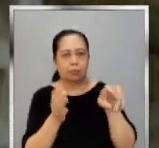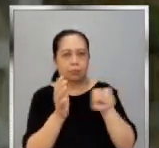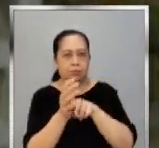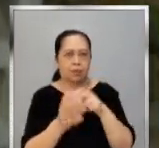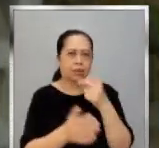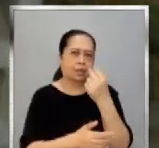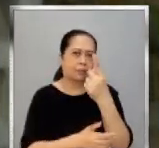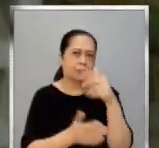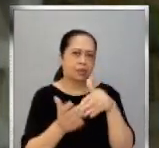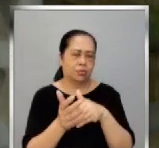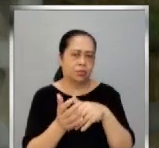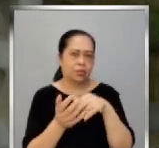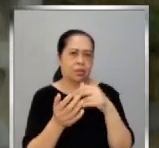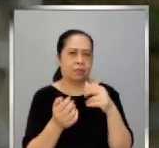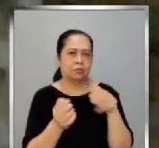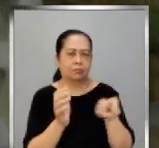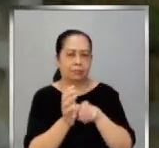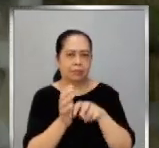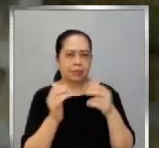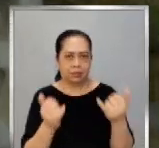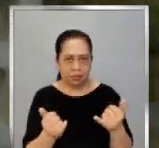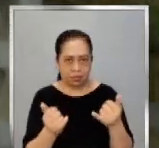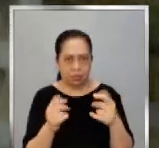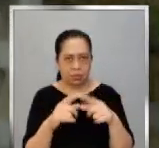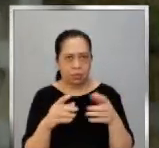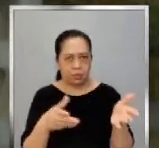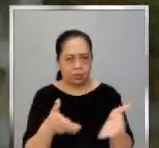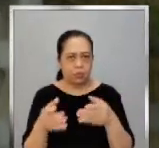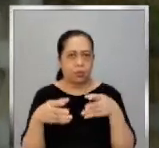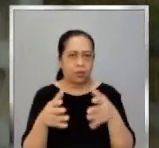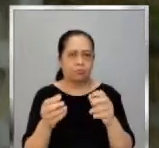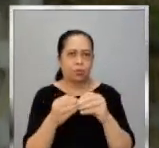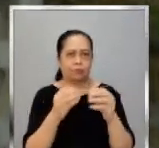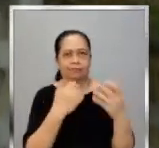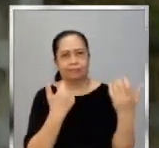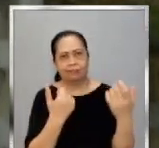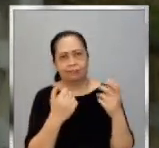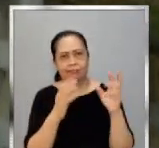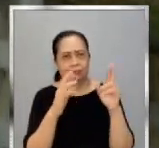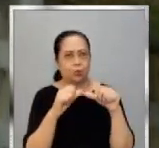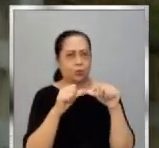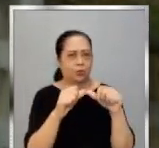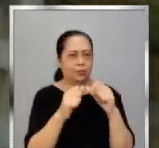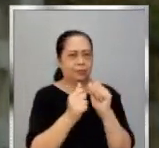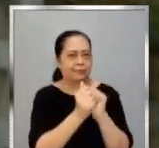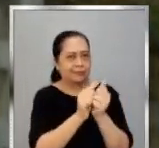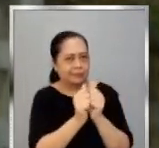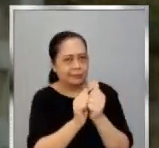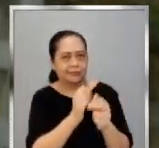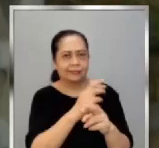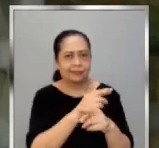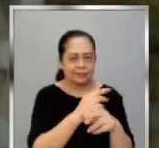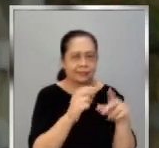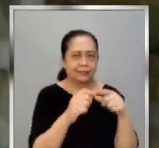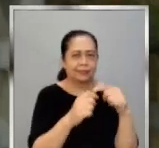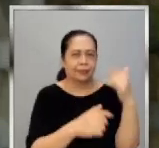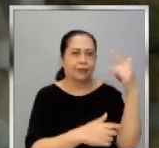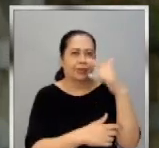11,000 pasahero ngayong araw para magbigay daan pa rin sa isinasagawang patuloy na adjustment sa mga flight schedule.